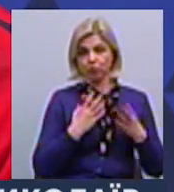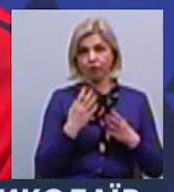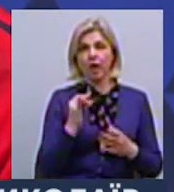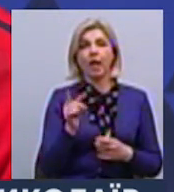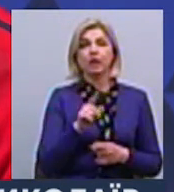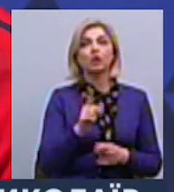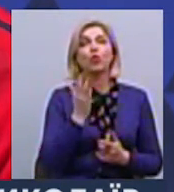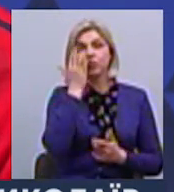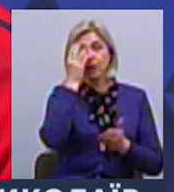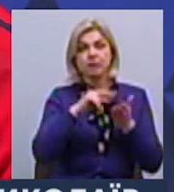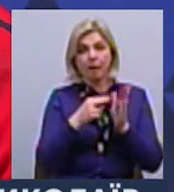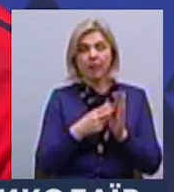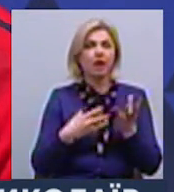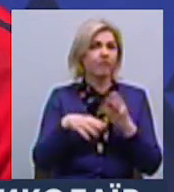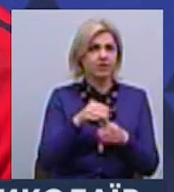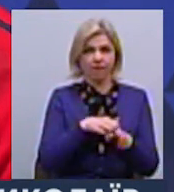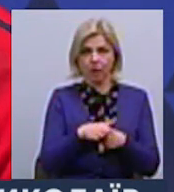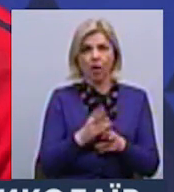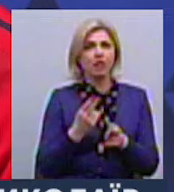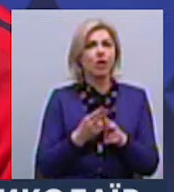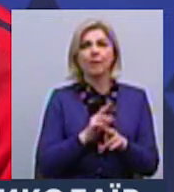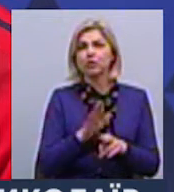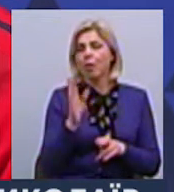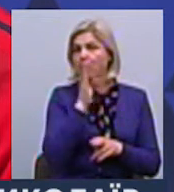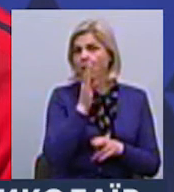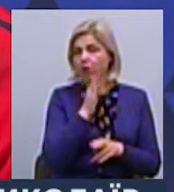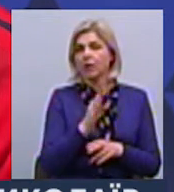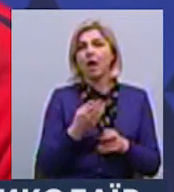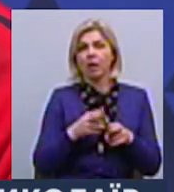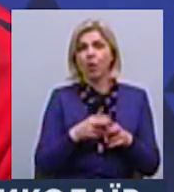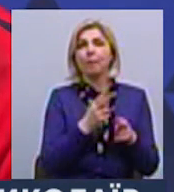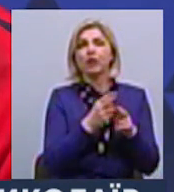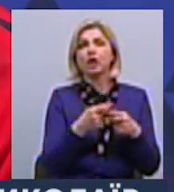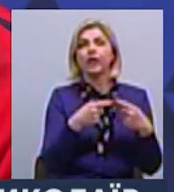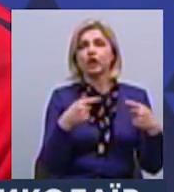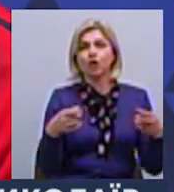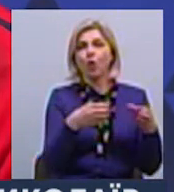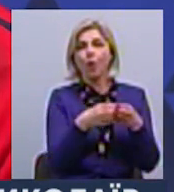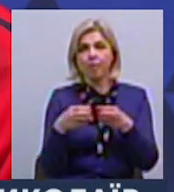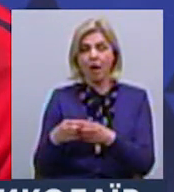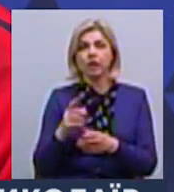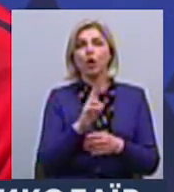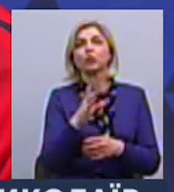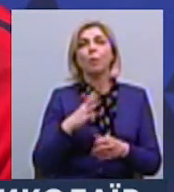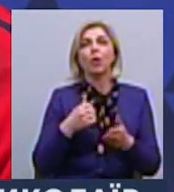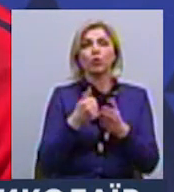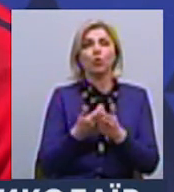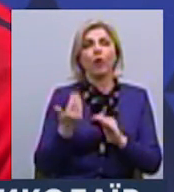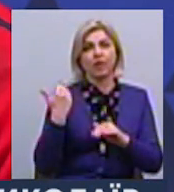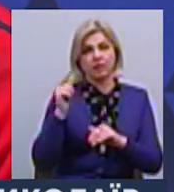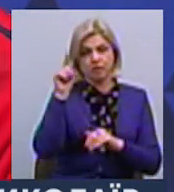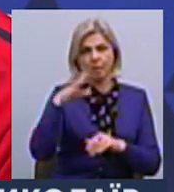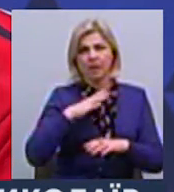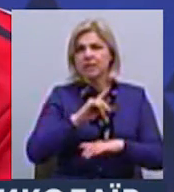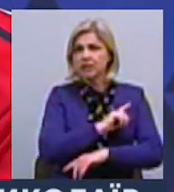що ми замислили, ми все виконали. Нам не заважала ані непогода, яка заважала іншим командам, які були до нас. Там сильні дощі, зливи були